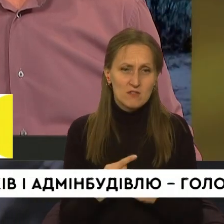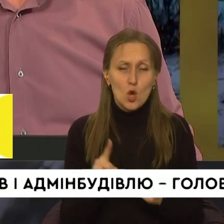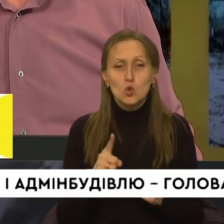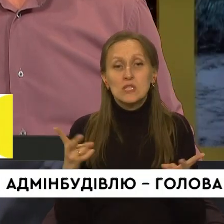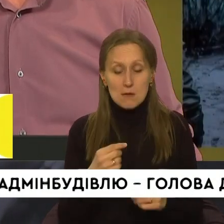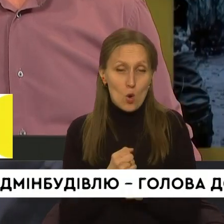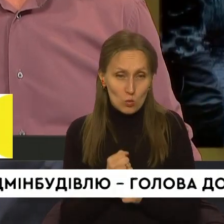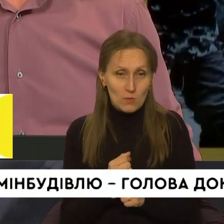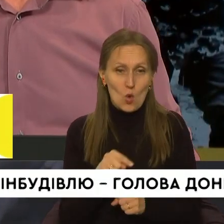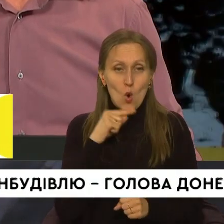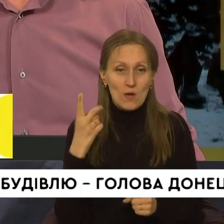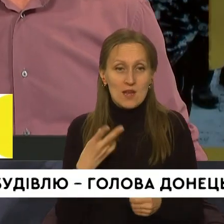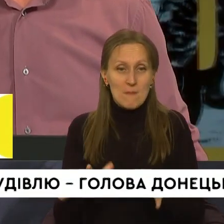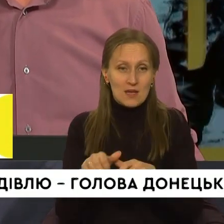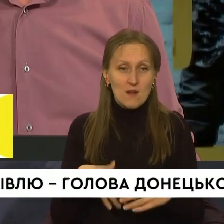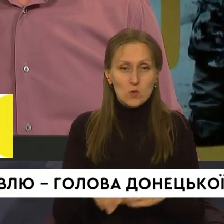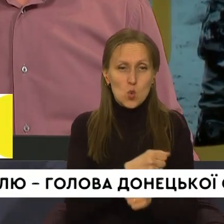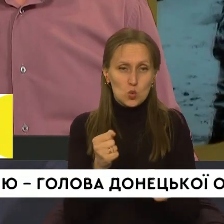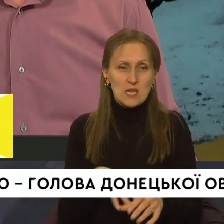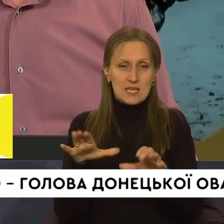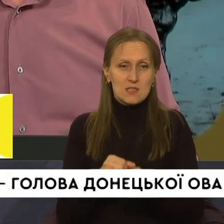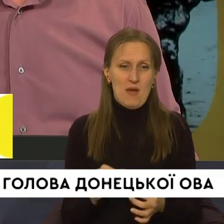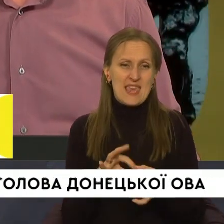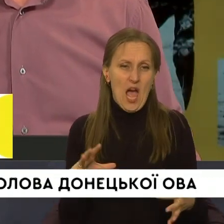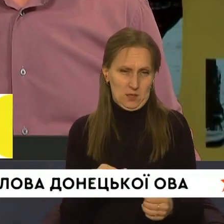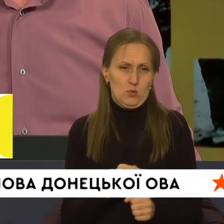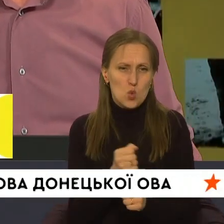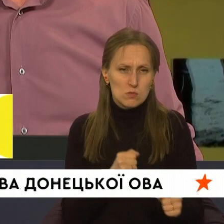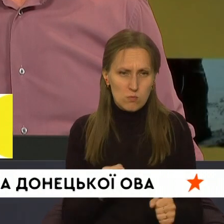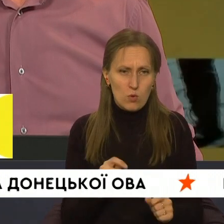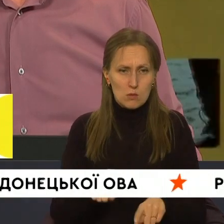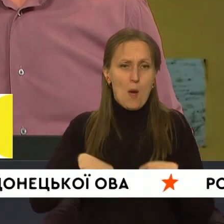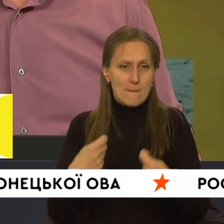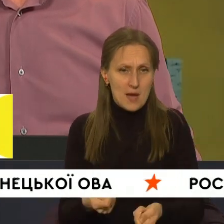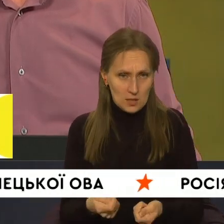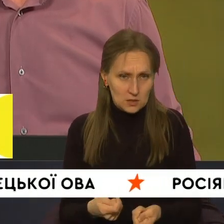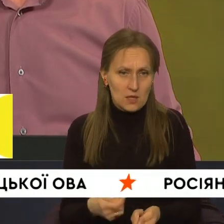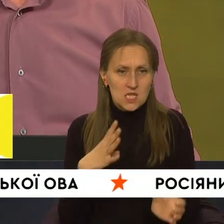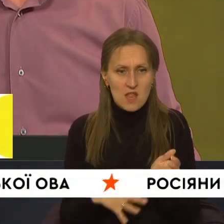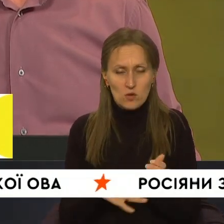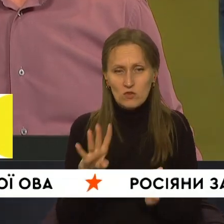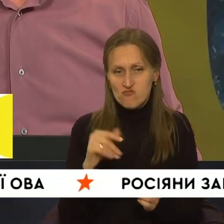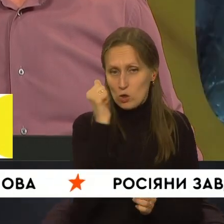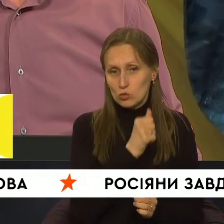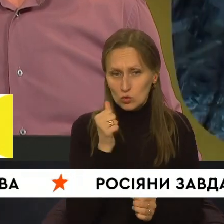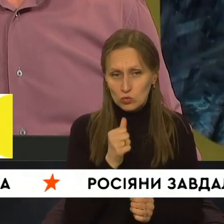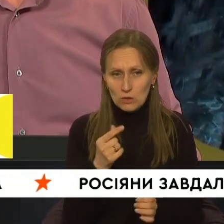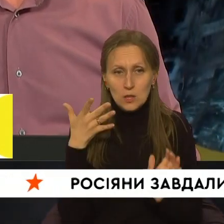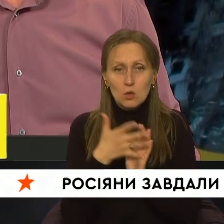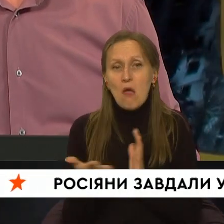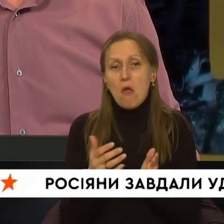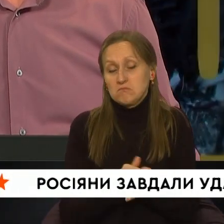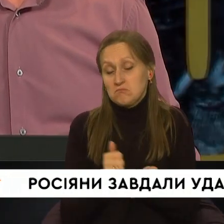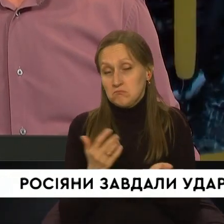щось треба робити, то в Росії треба забрати всю зброю, забрати ядерну зброю, яку їм, до речі, передали у 94-му році, не зрозуміло з